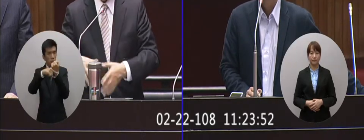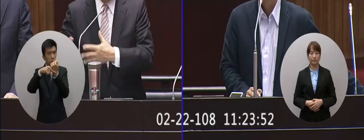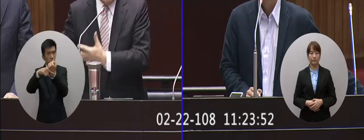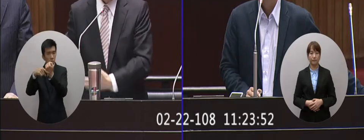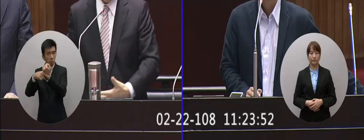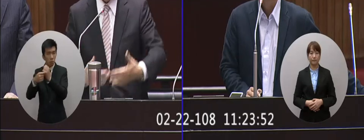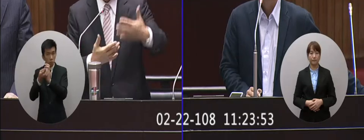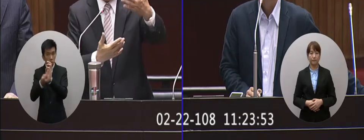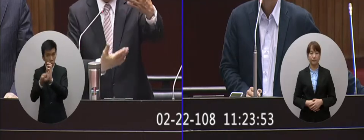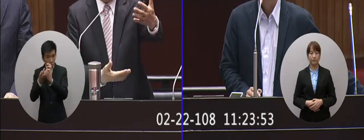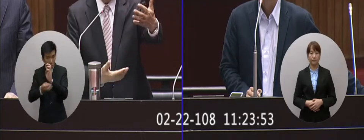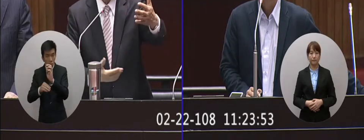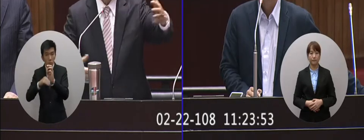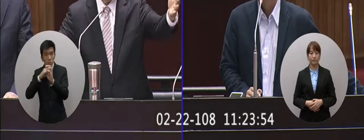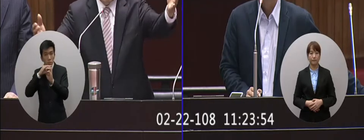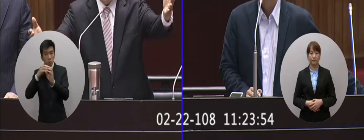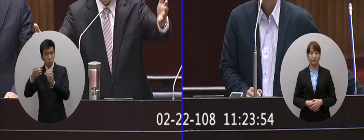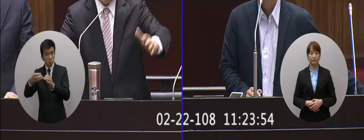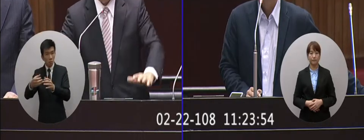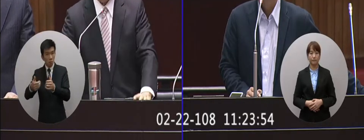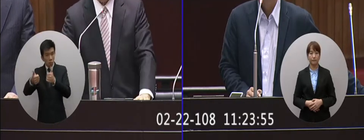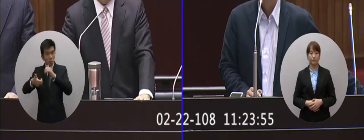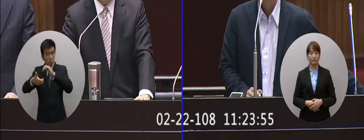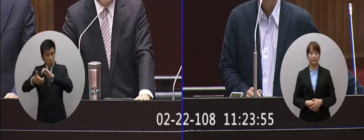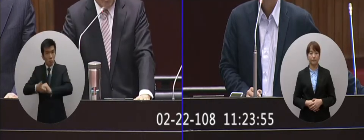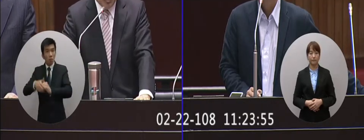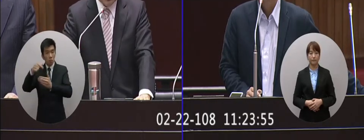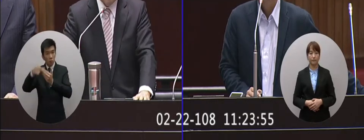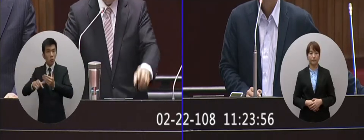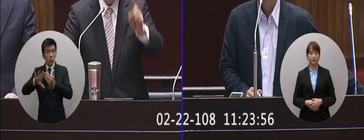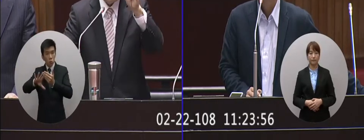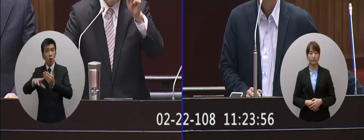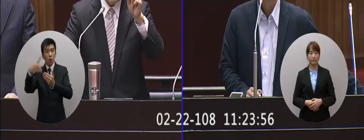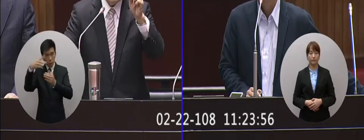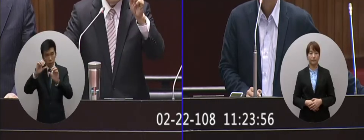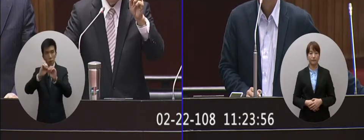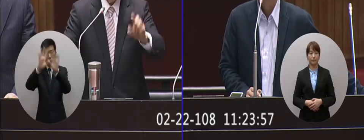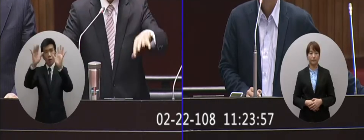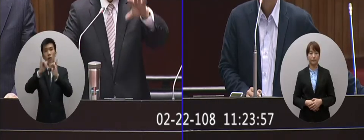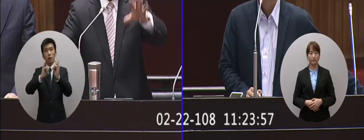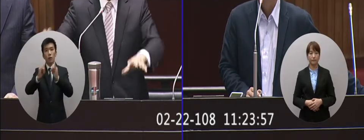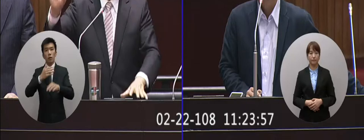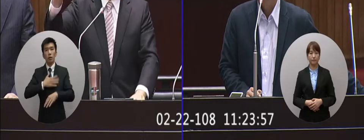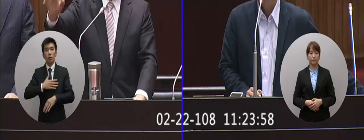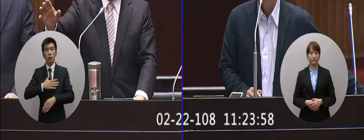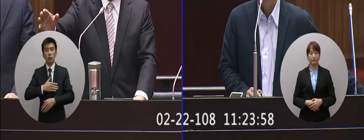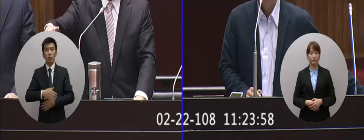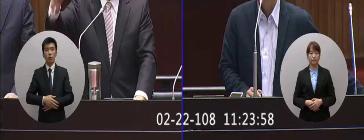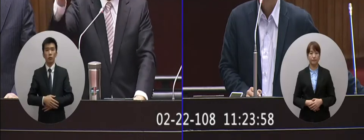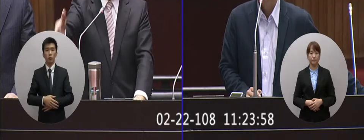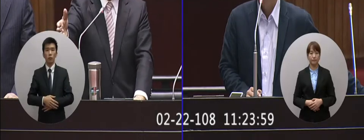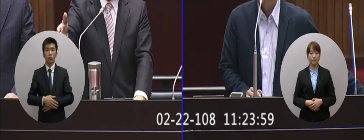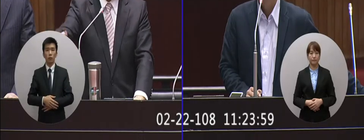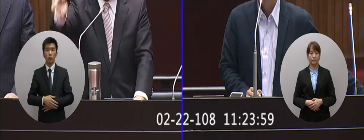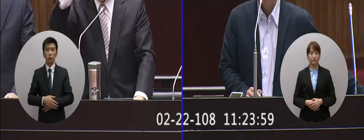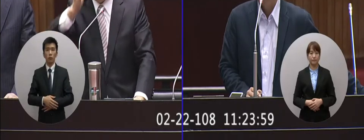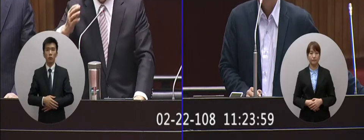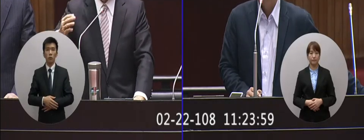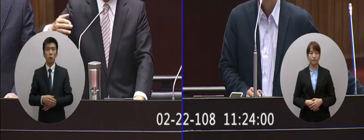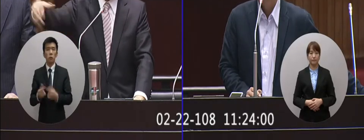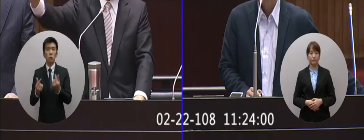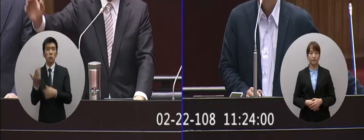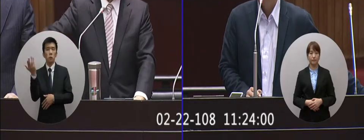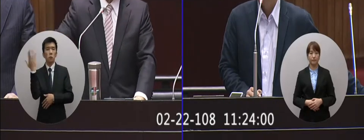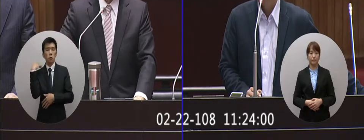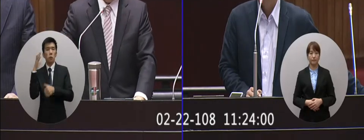案，我会送出来啊，向社会各界来报告。总是原来讲，当时以前只